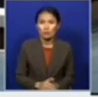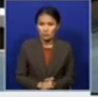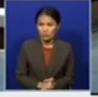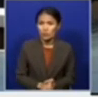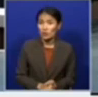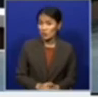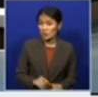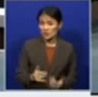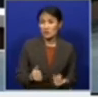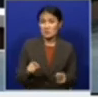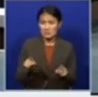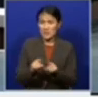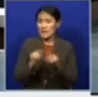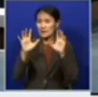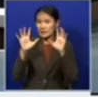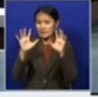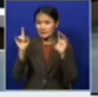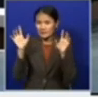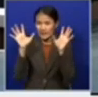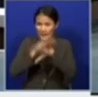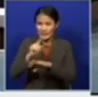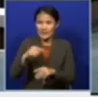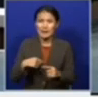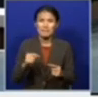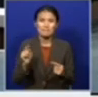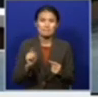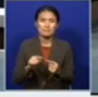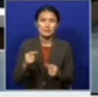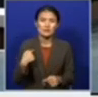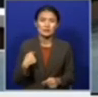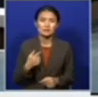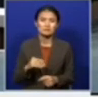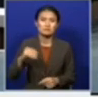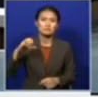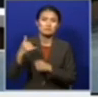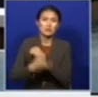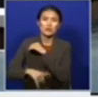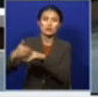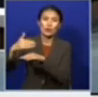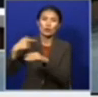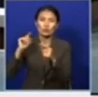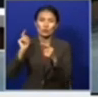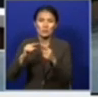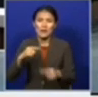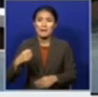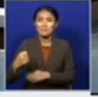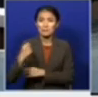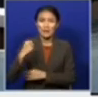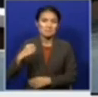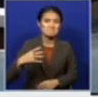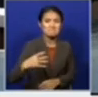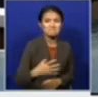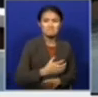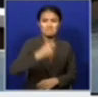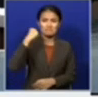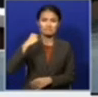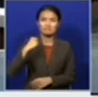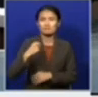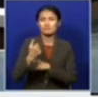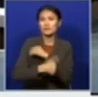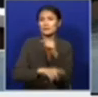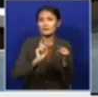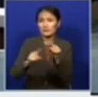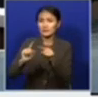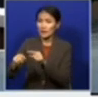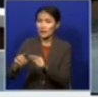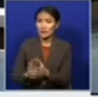กลง CPTPP กำลังจะฆ่า SME ไทยให้ตายทั้งเป็นค่ะ นี่จึงเป็นการตอกย้